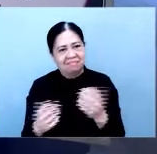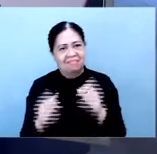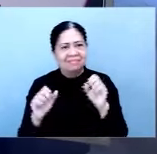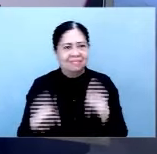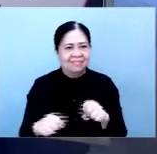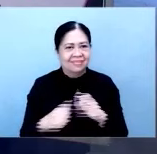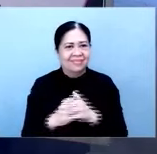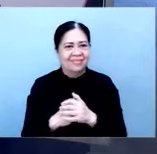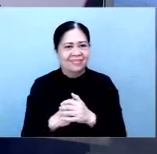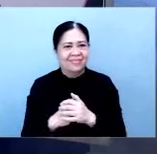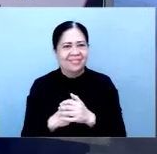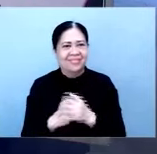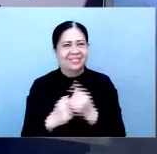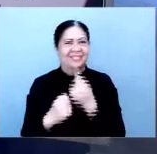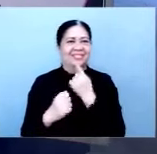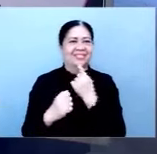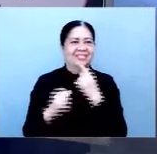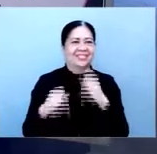pala naming ma-miss.